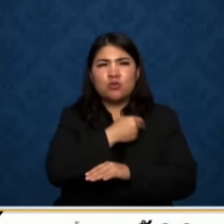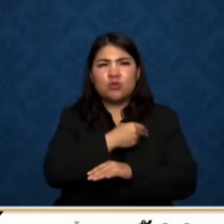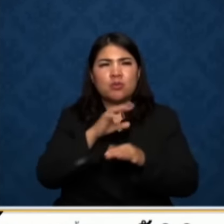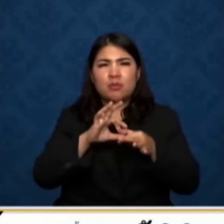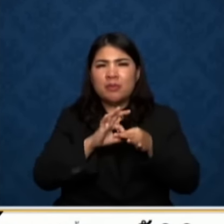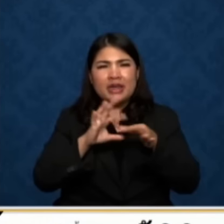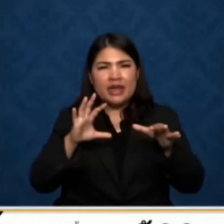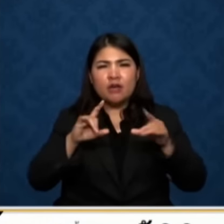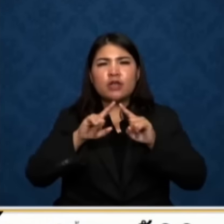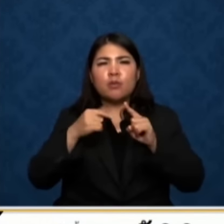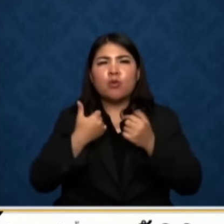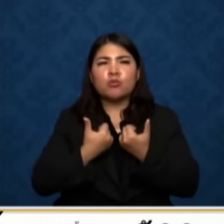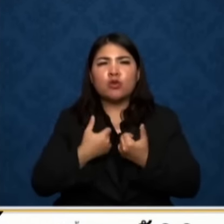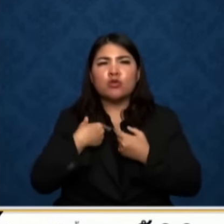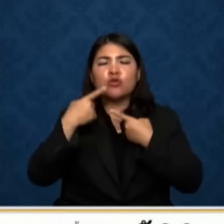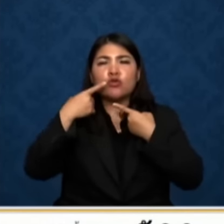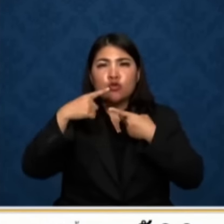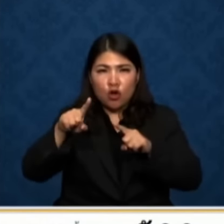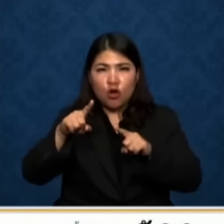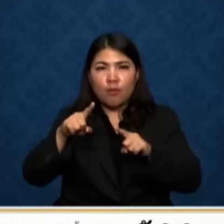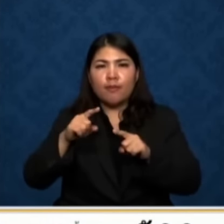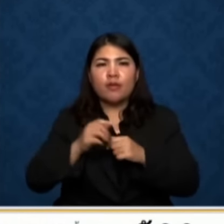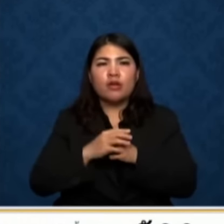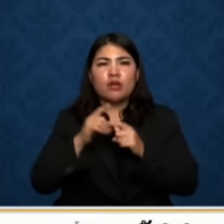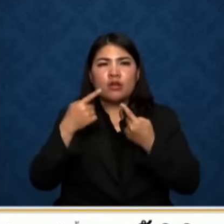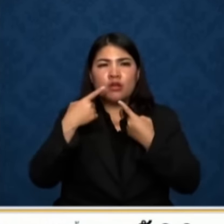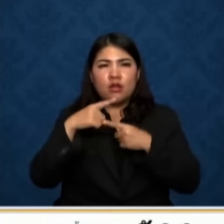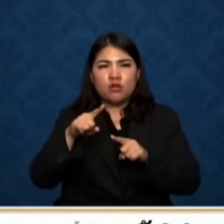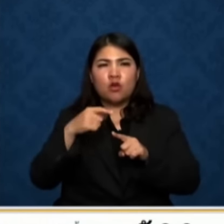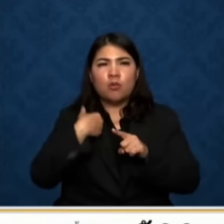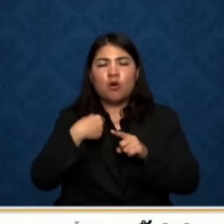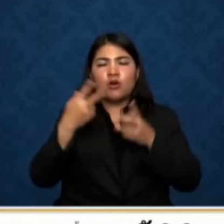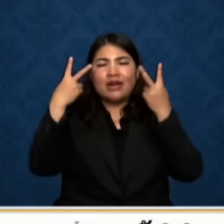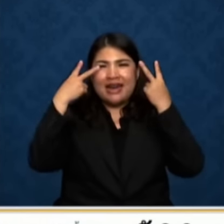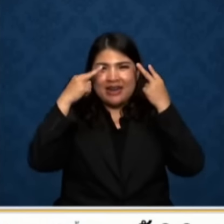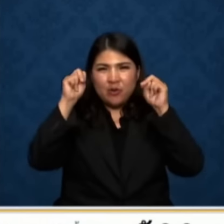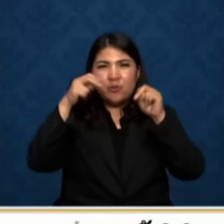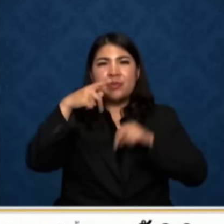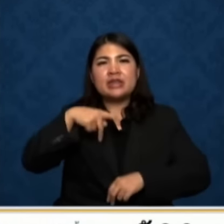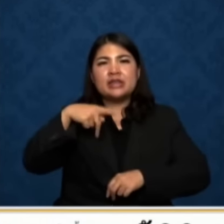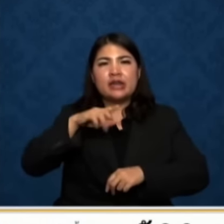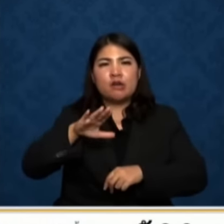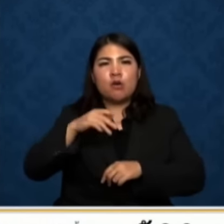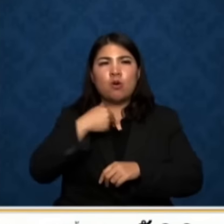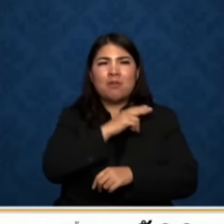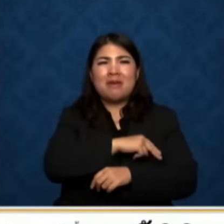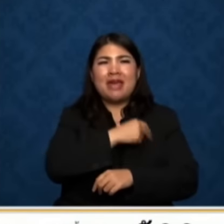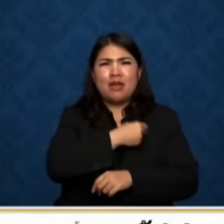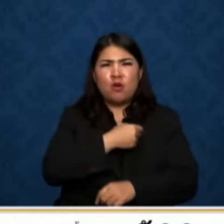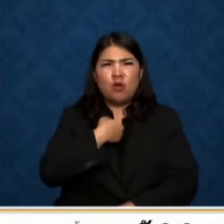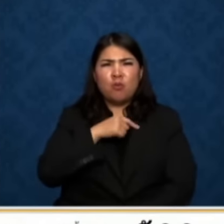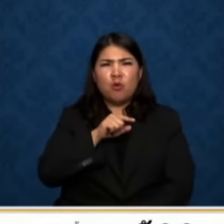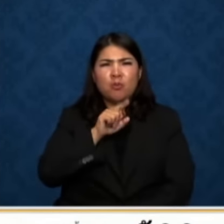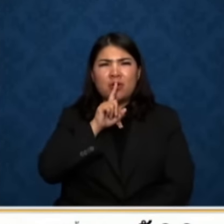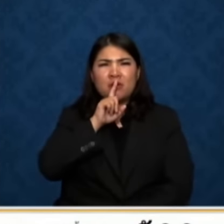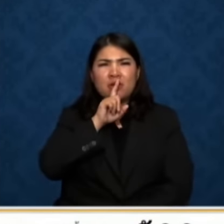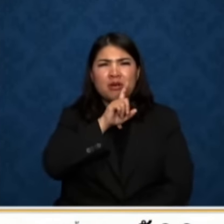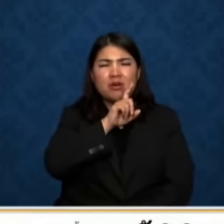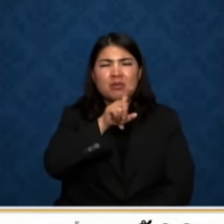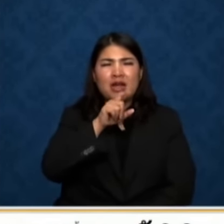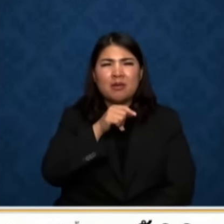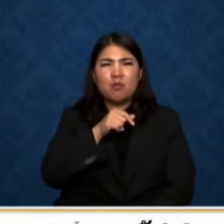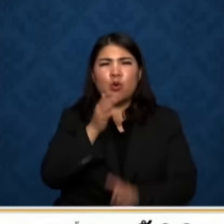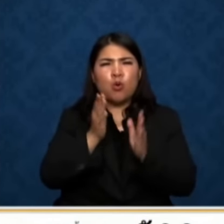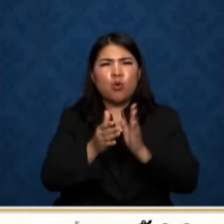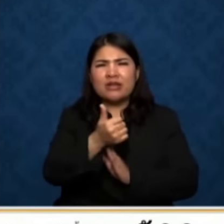แต่ผมจำเป็นต้องตอบในมุมของที่เป็นในสภานายกพิเศษของแพทยสภาเท่านั้นผมไม่ได้ไปก้าวล่วงคำถามของทุกท่านที่ท่